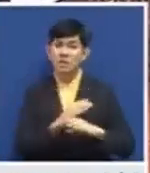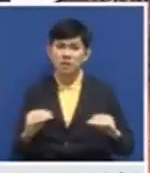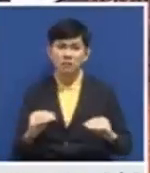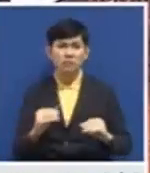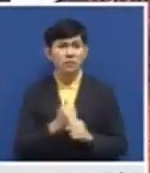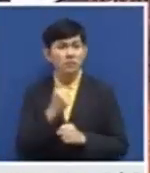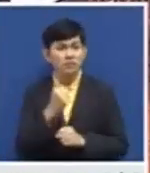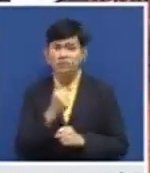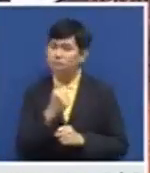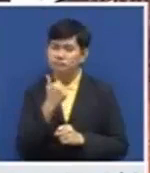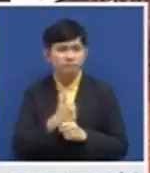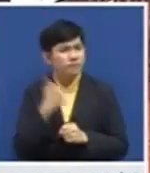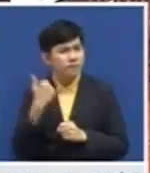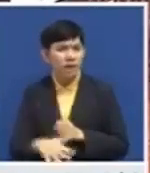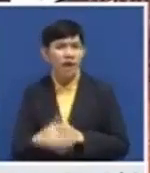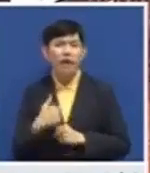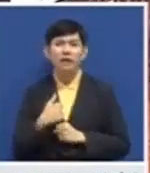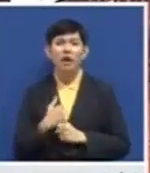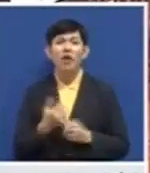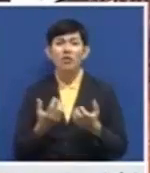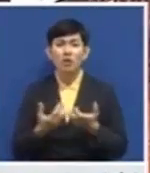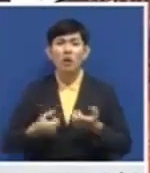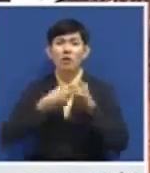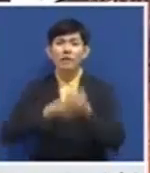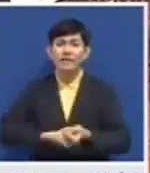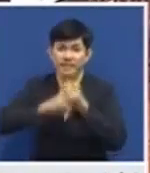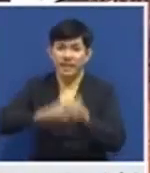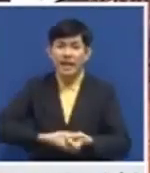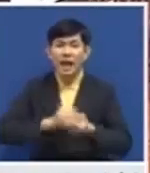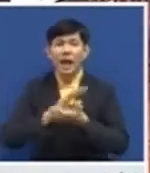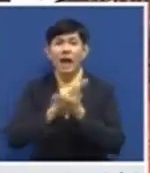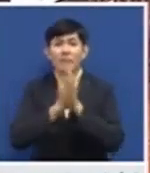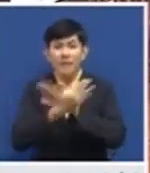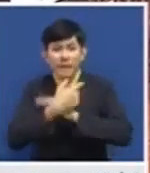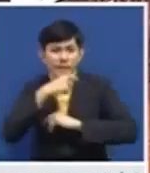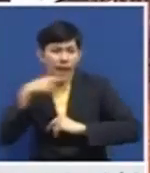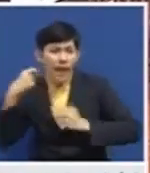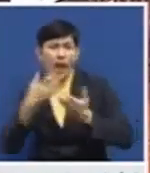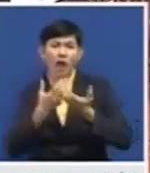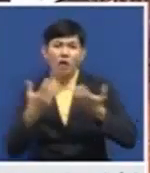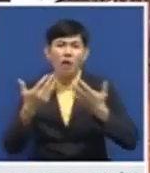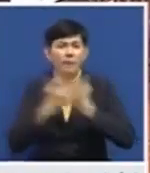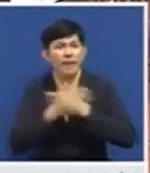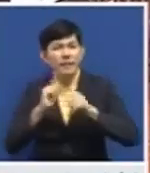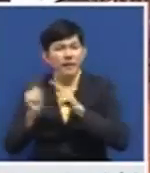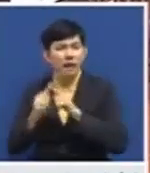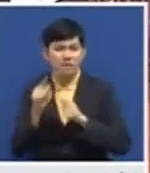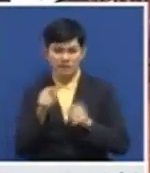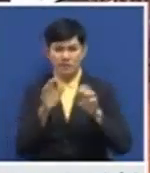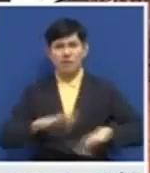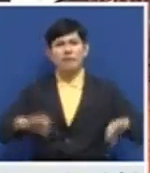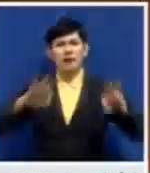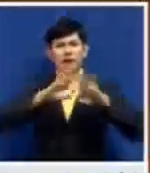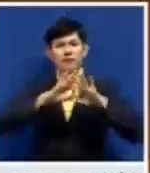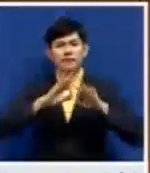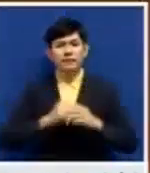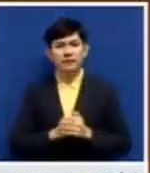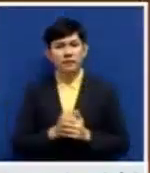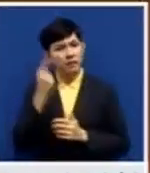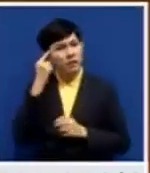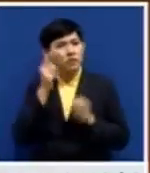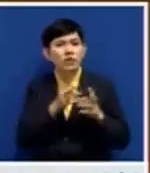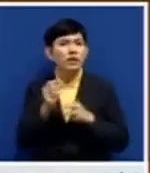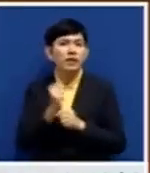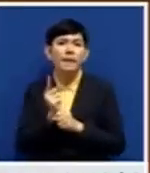ได้สินค้าเกษตรที่ต้องแปรรูปยกระดับมูลค่ามันไอ้เนี่ยคือหัวใจจะท